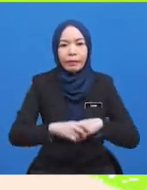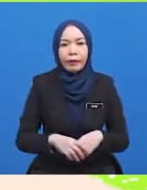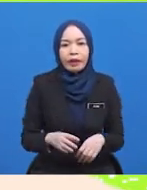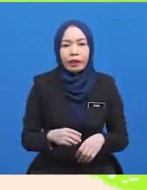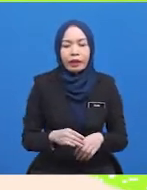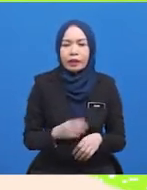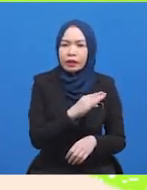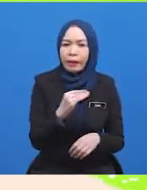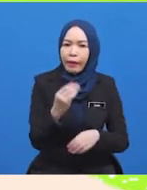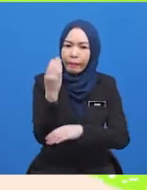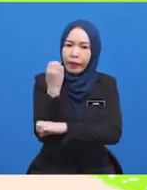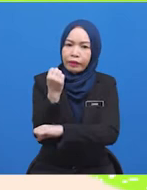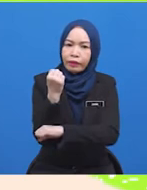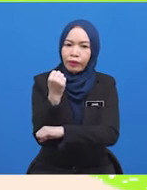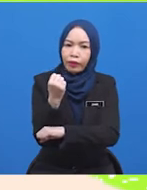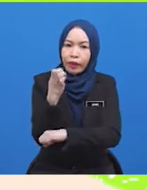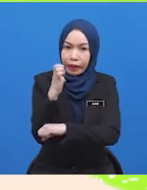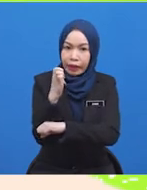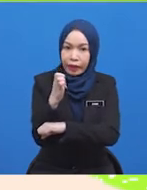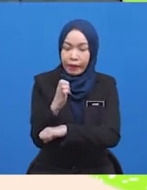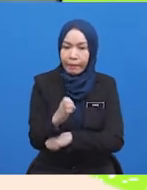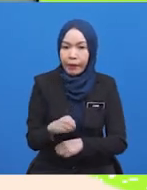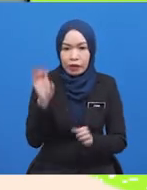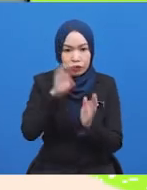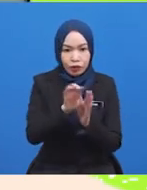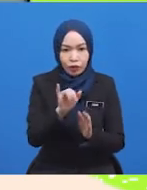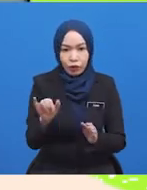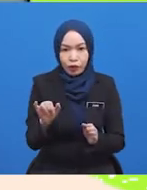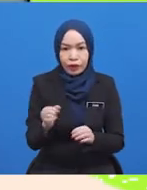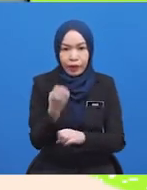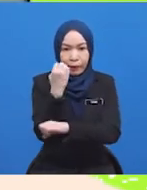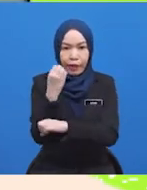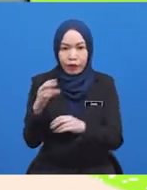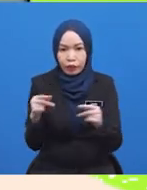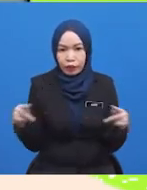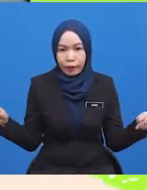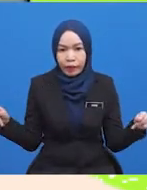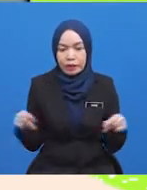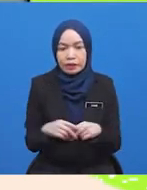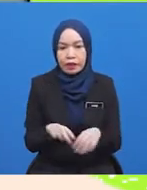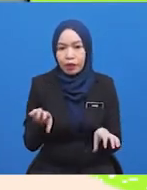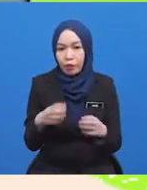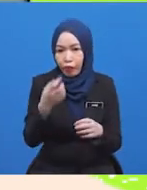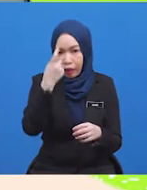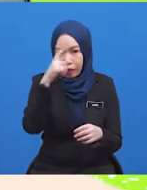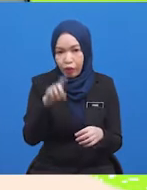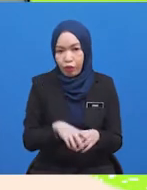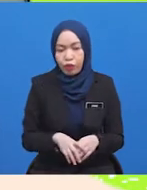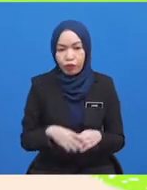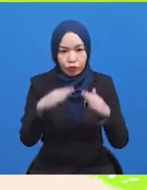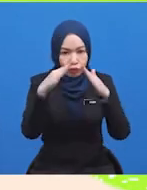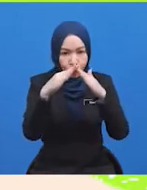enapan seperti batu pasir digunakan untuk membuat kaca dan bahan binaan rumah. Selain